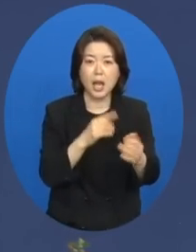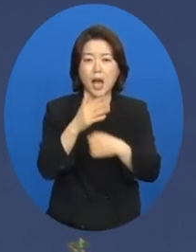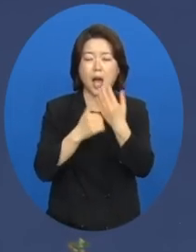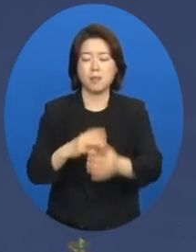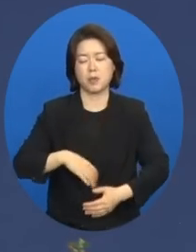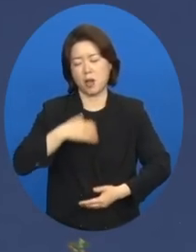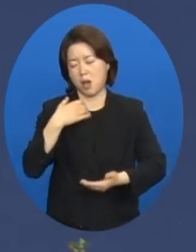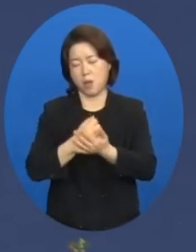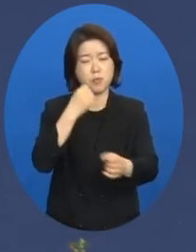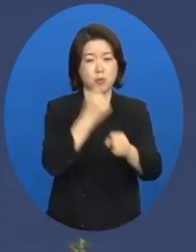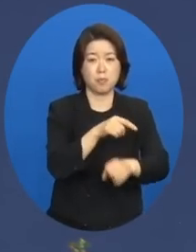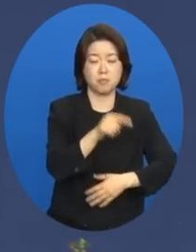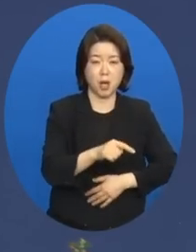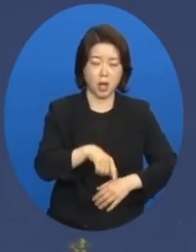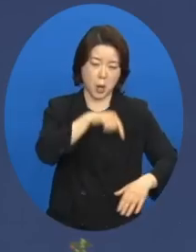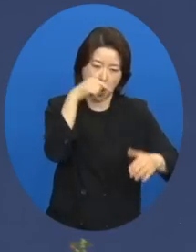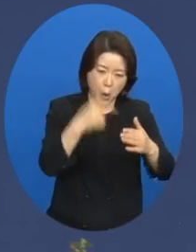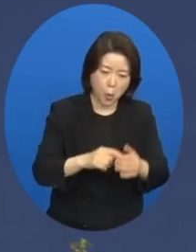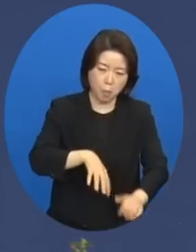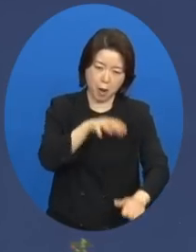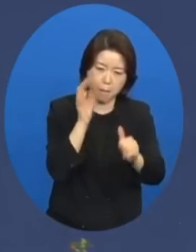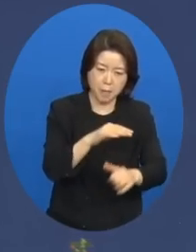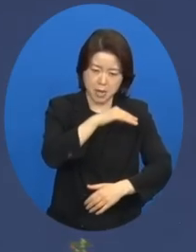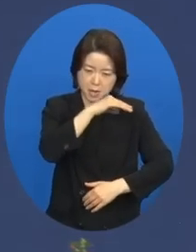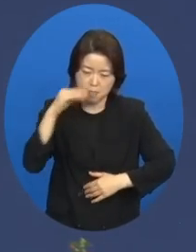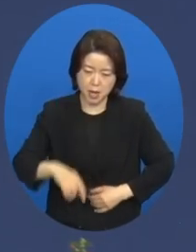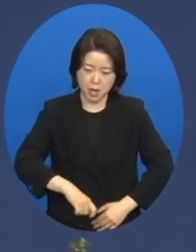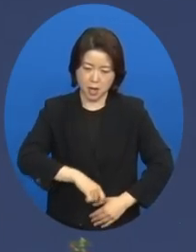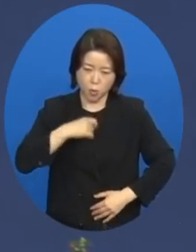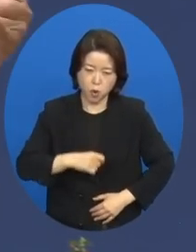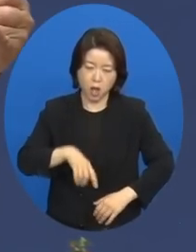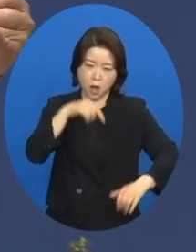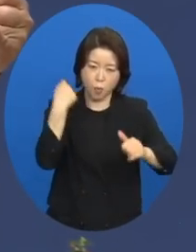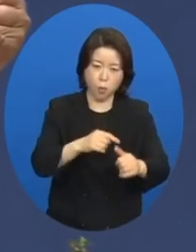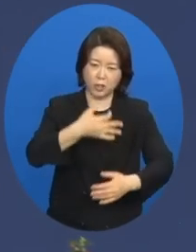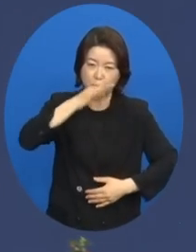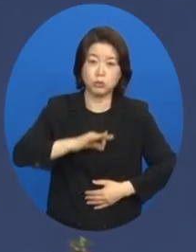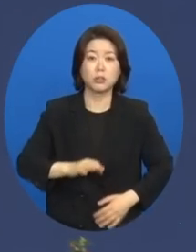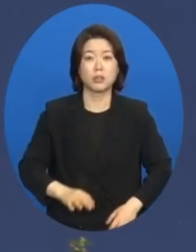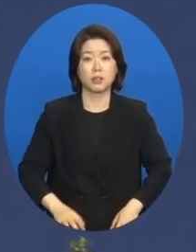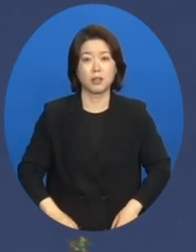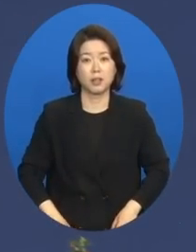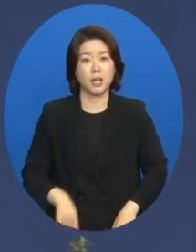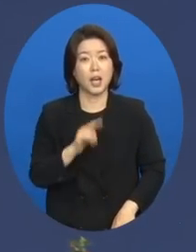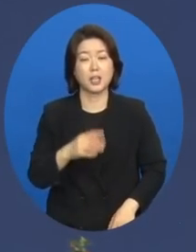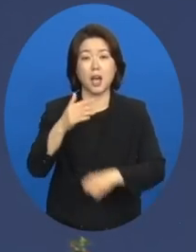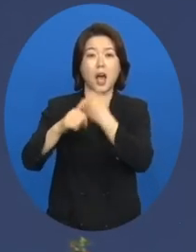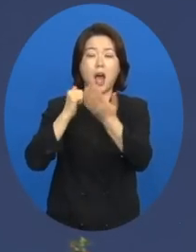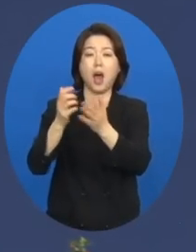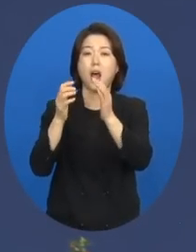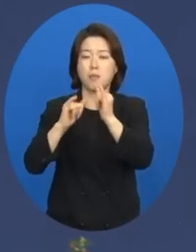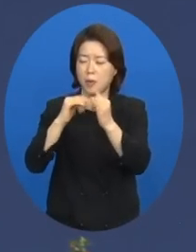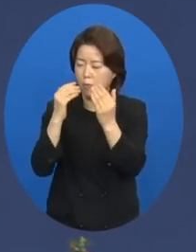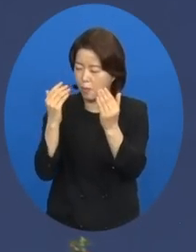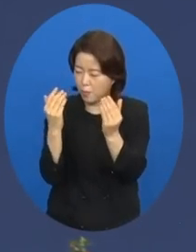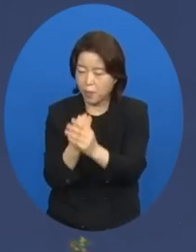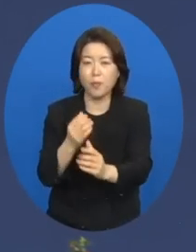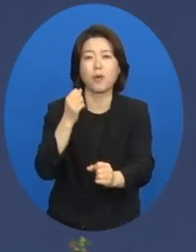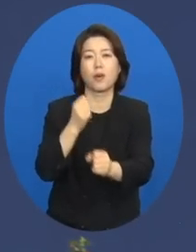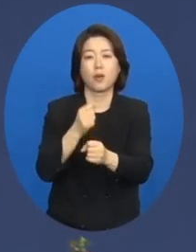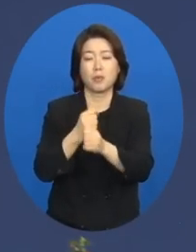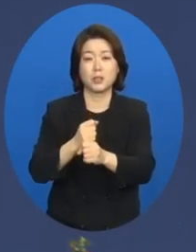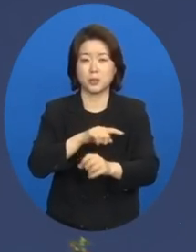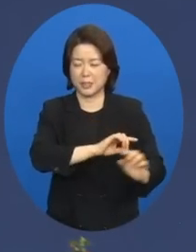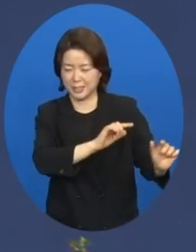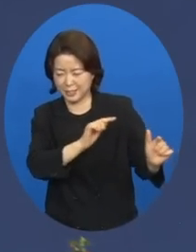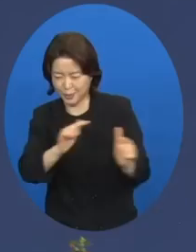것으로 교훈과 책망과 바르게 함과 의로 교육하기에 유익하니 이는 하나님의 사람으로 온전케 하고 그